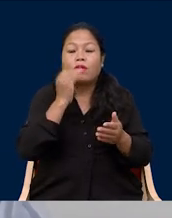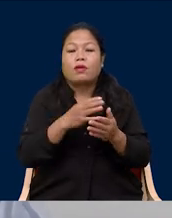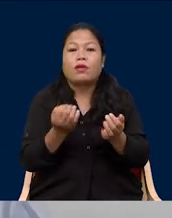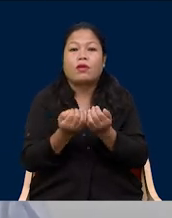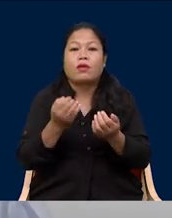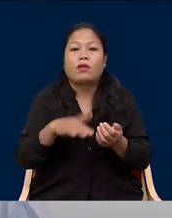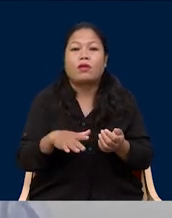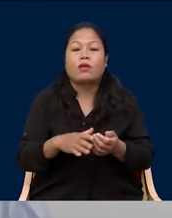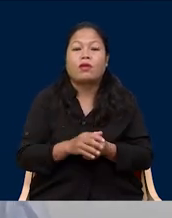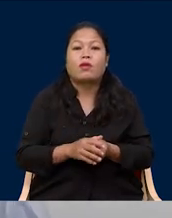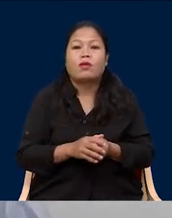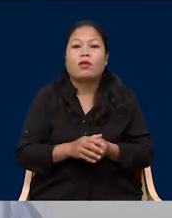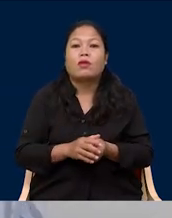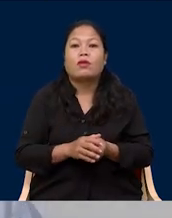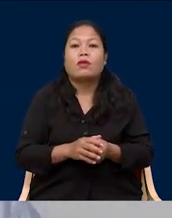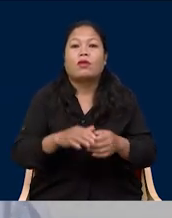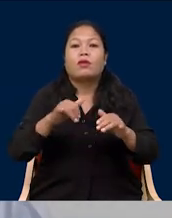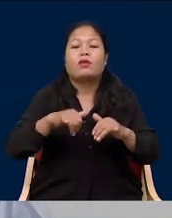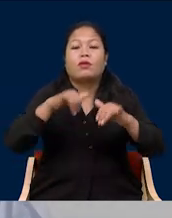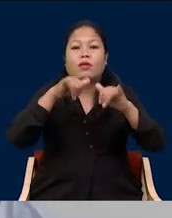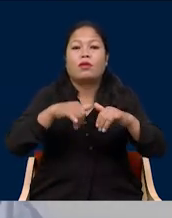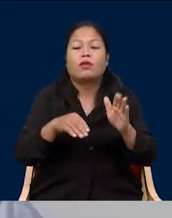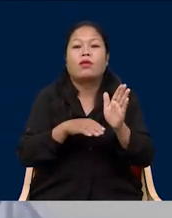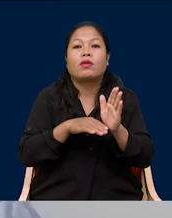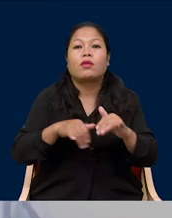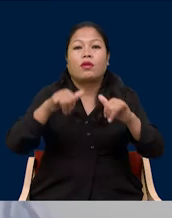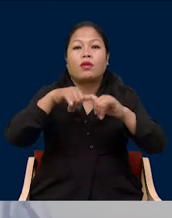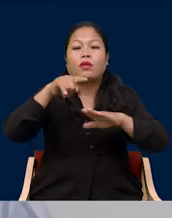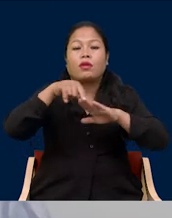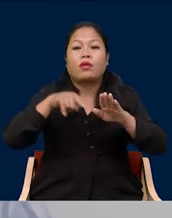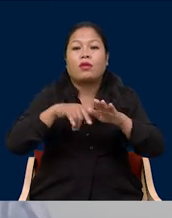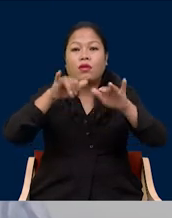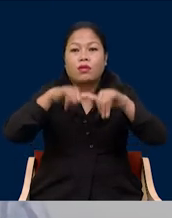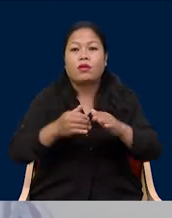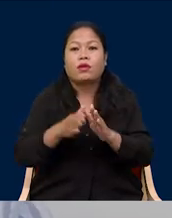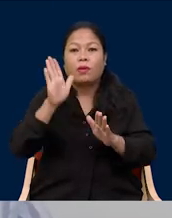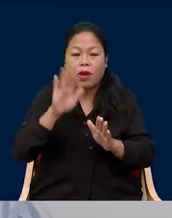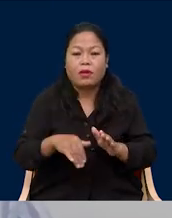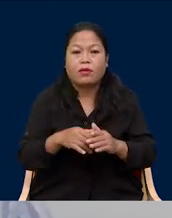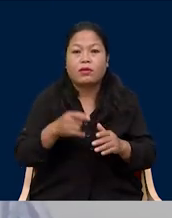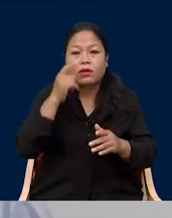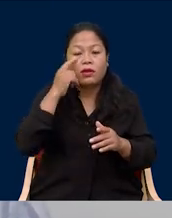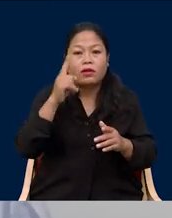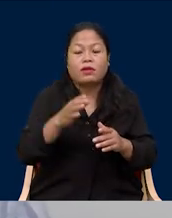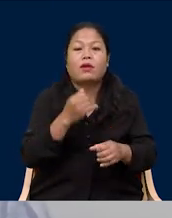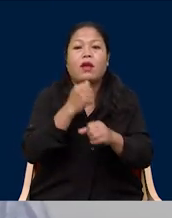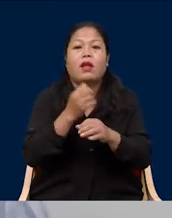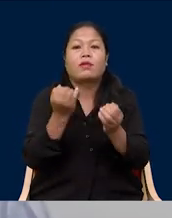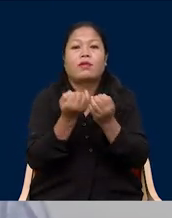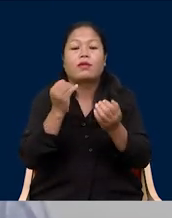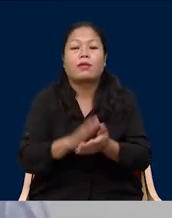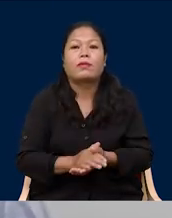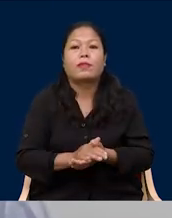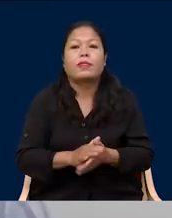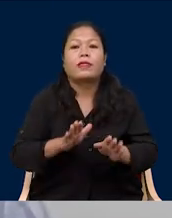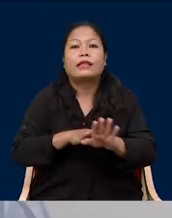कुरो स्थापित होस् भन्ने म चाहन्छु. त्यो चाहिँ एउटा सिस्टम एउटा पद्धतिमा आओस् भन्ने नै मेरो चाहना हो र हामी त्यही दिशामा चाहिँ